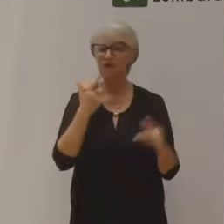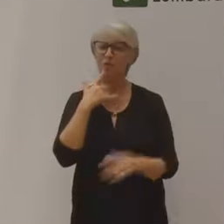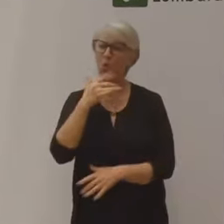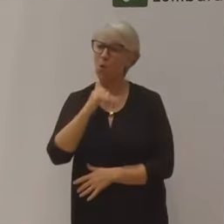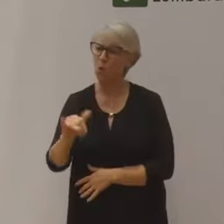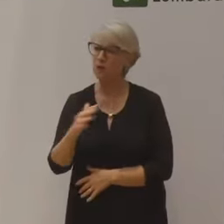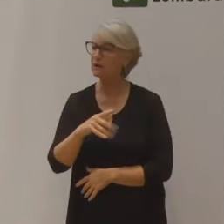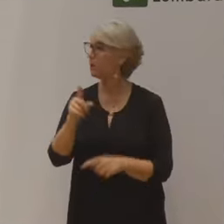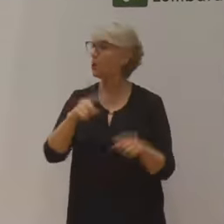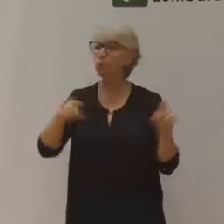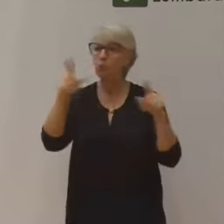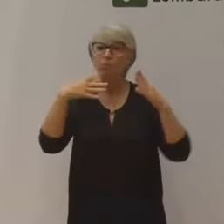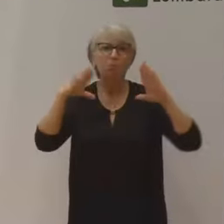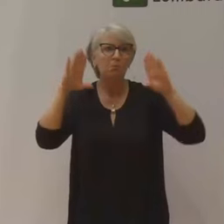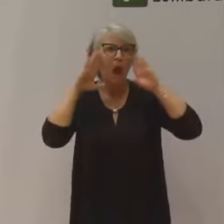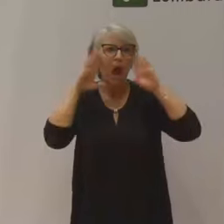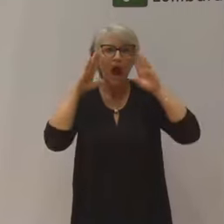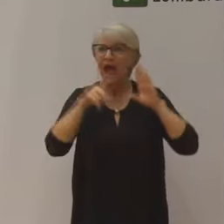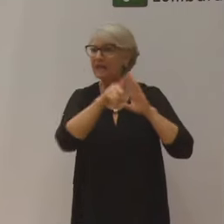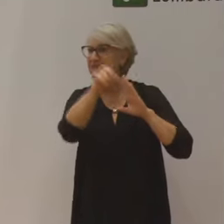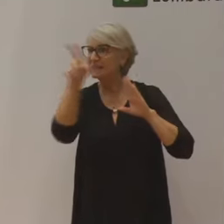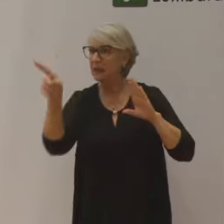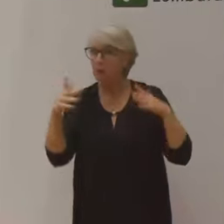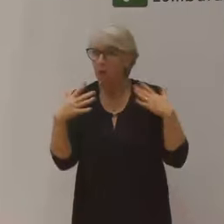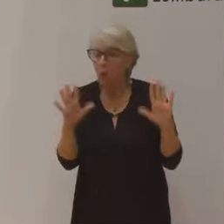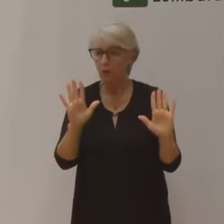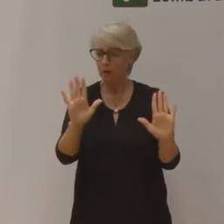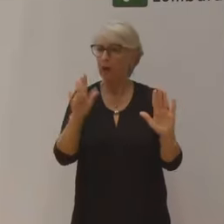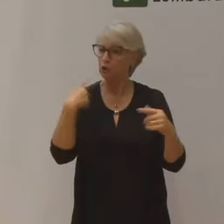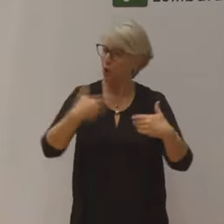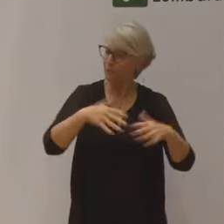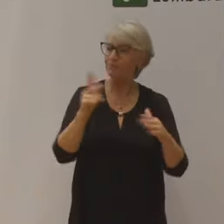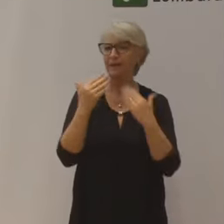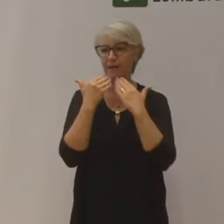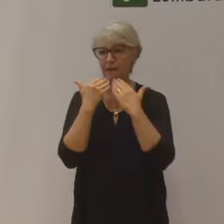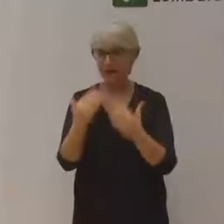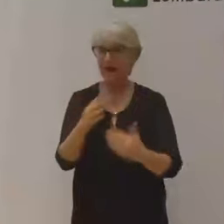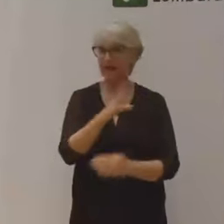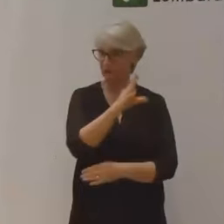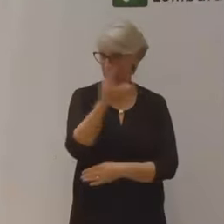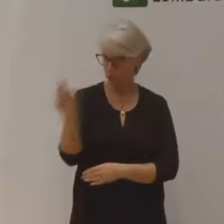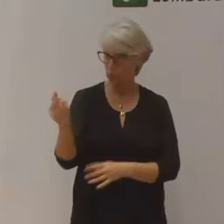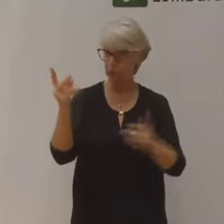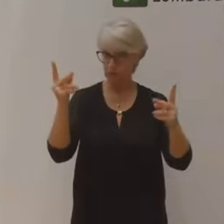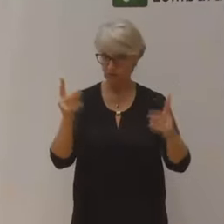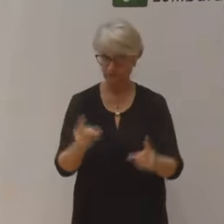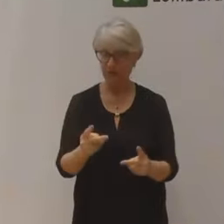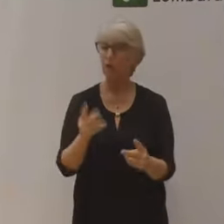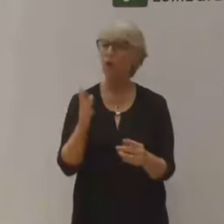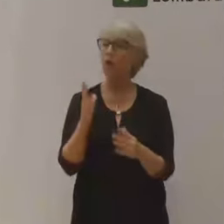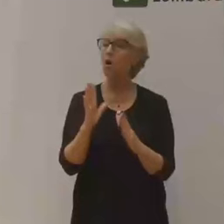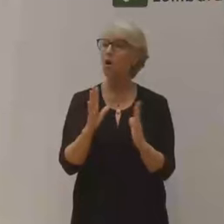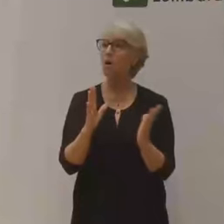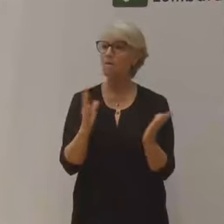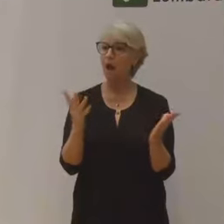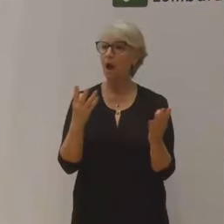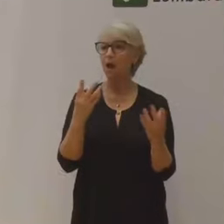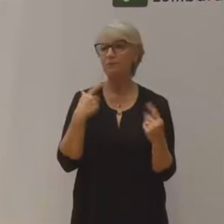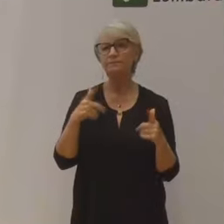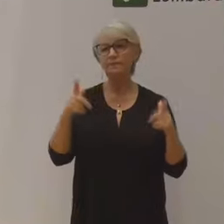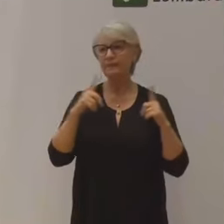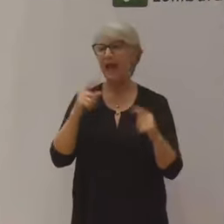cosa, visto che siete così attenti, però dopo vi lascio andare, oltre a ringraziarvi tutti, che ovviamente ha fatto molto bene